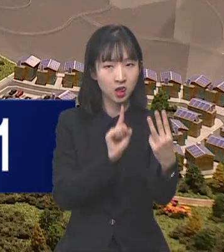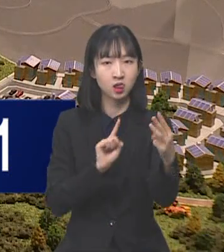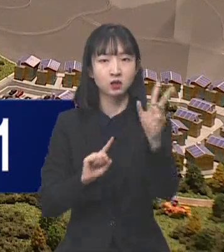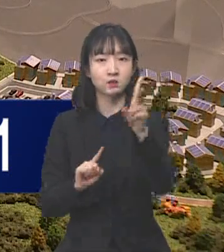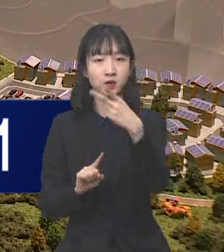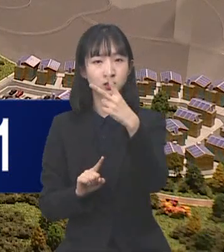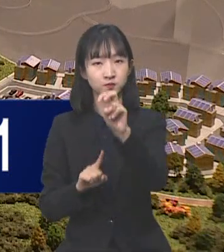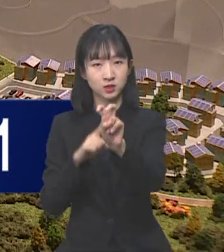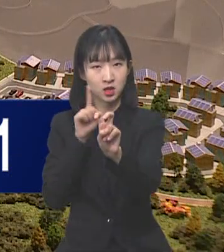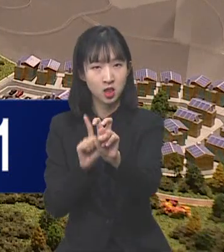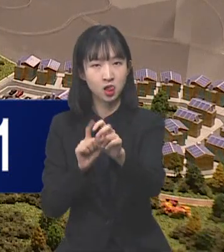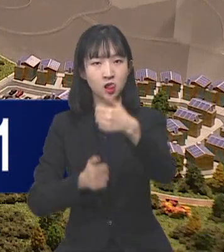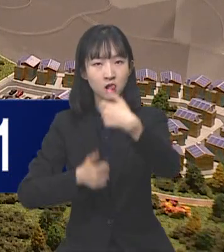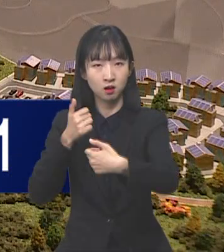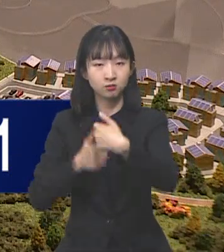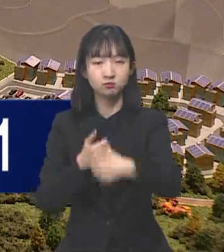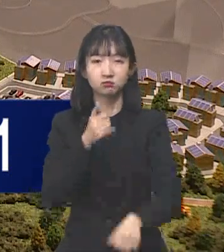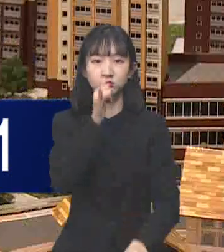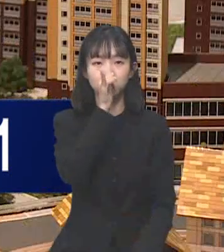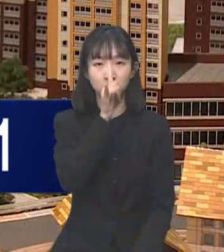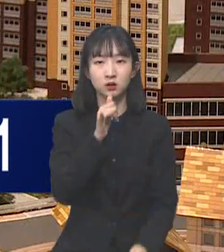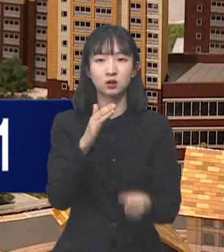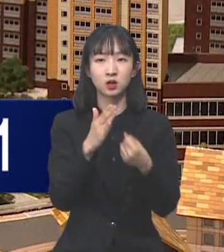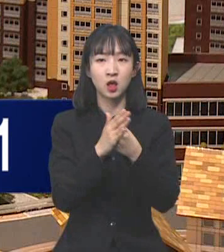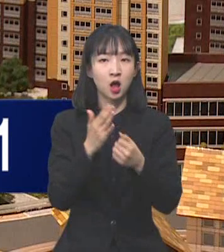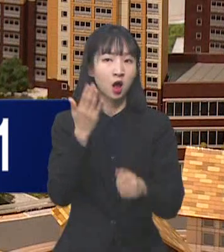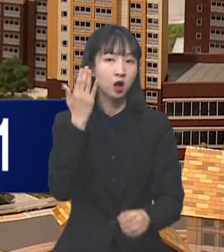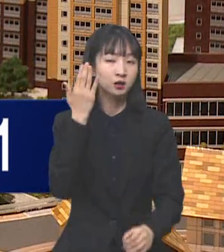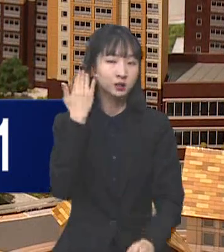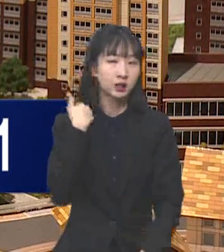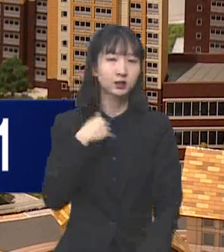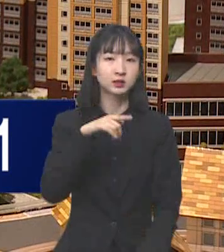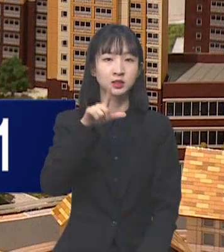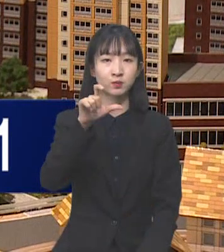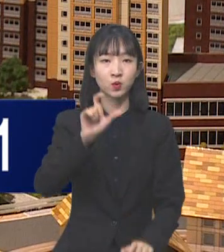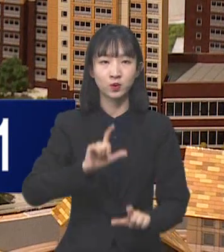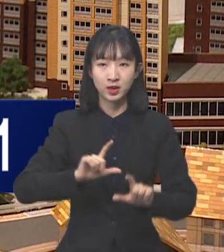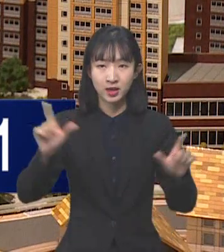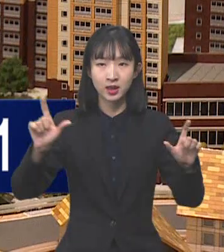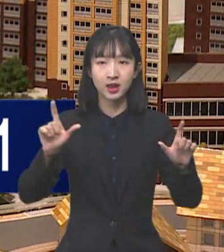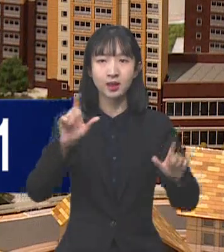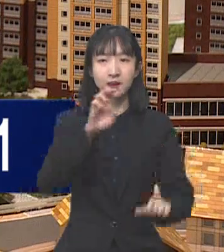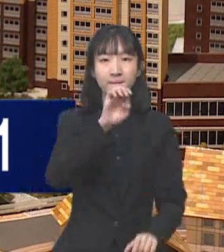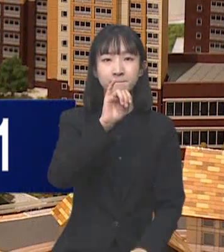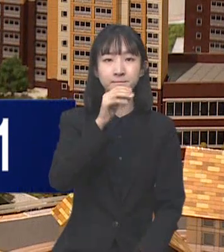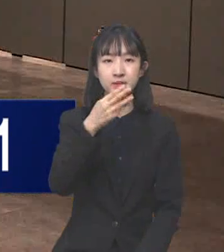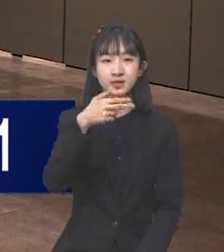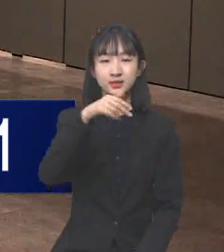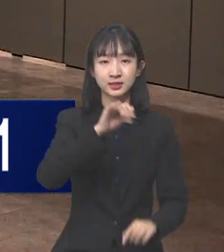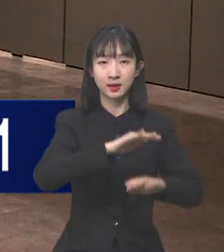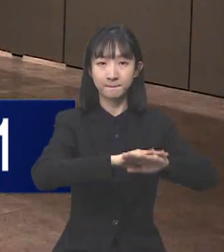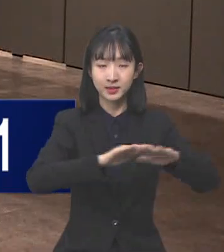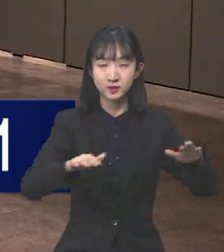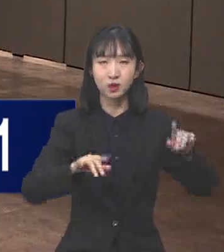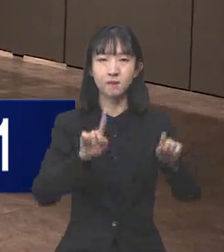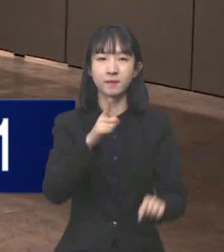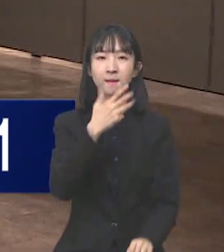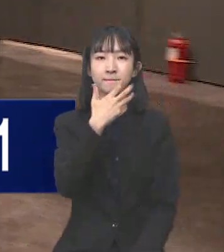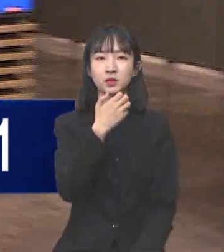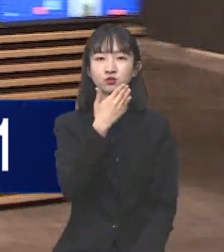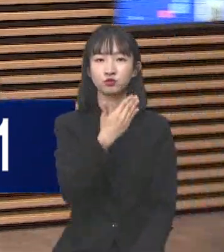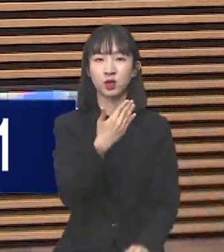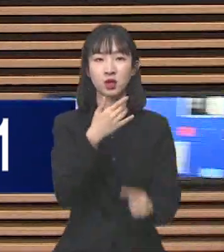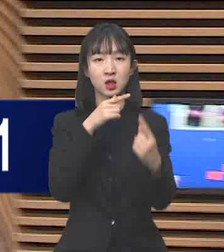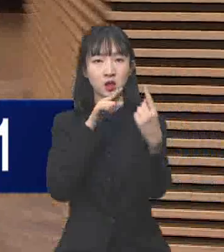기록했다고 밝혔습니다 앞서 지난 15일 공급한 후 분양 용지 한 개별지도 189 대 1의 경쟁률을 기록한 바